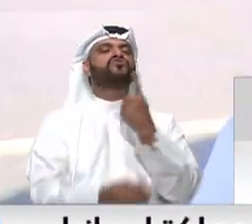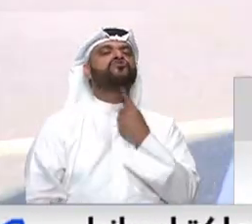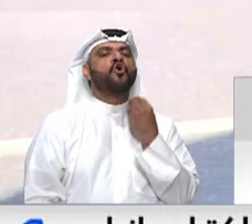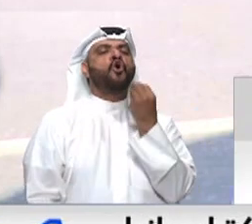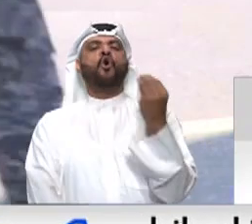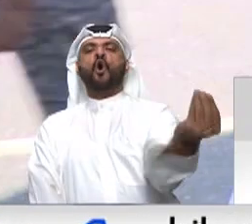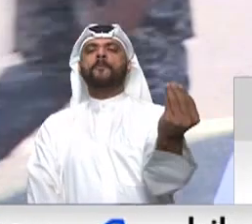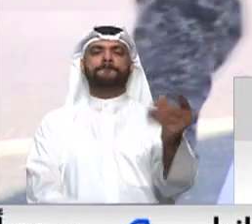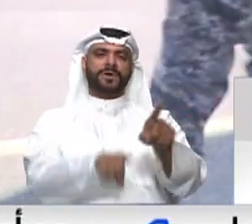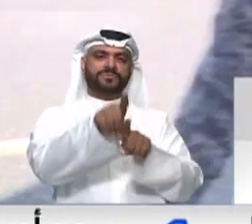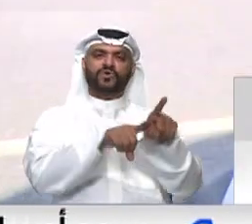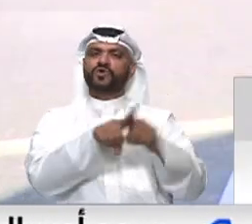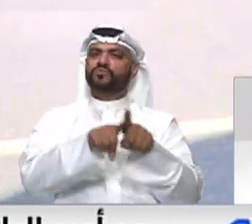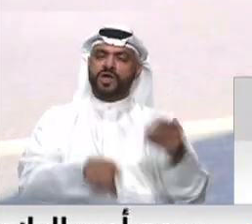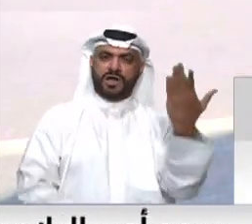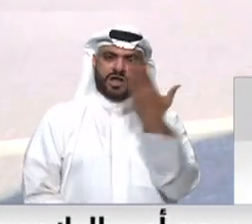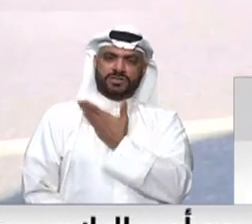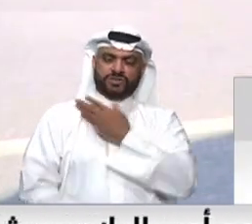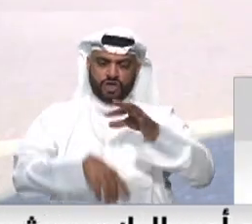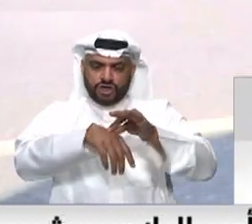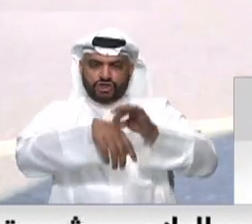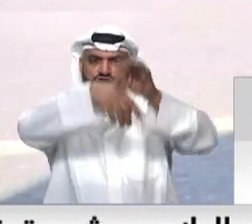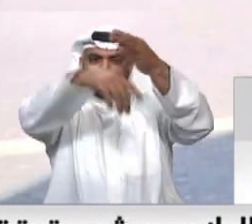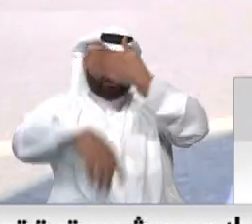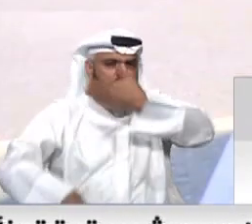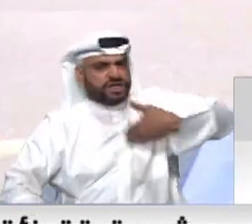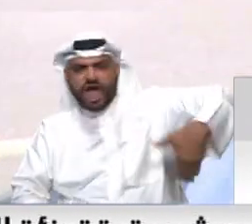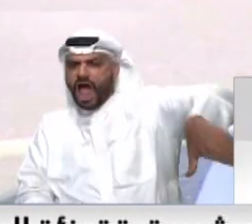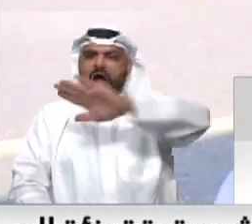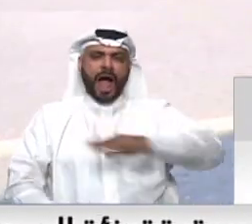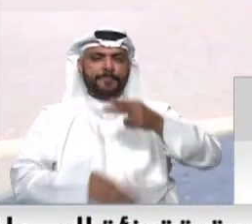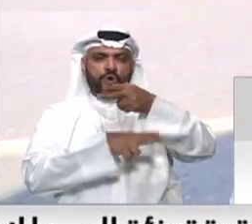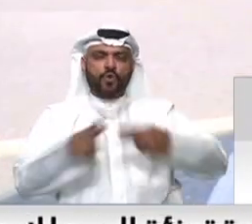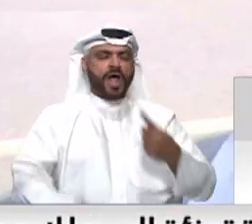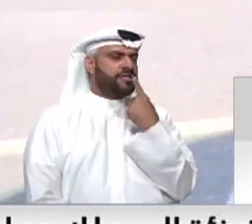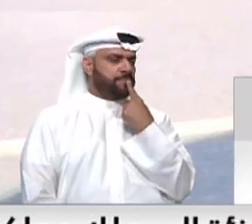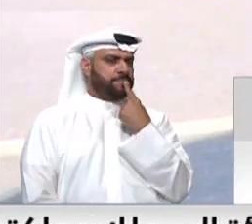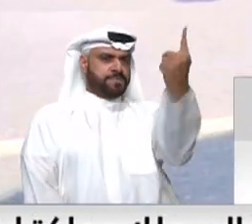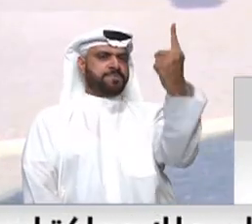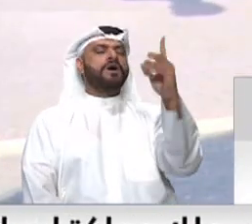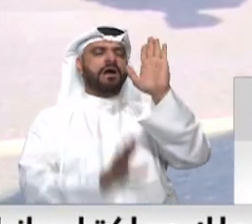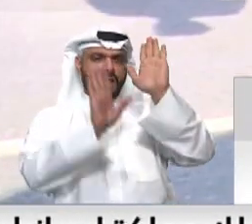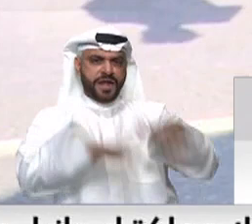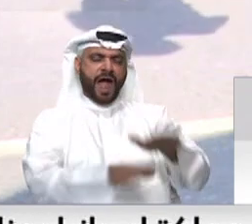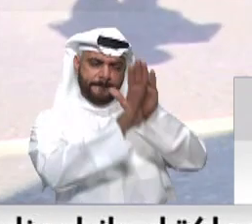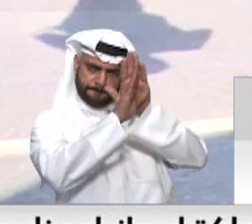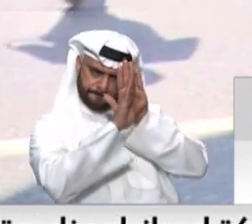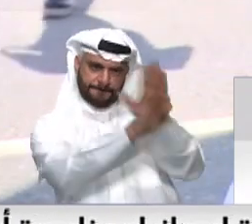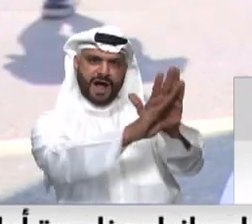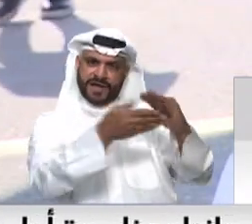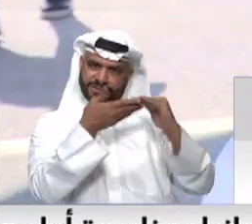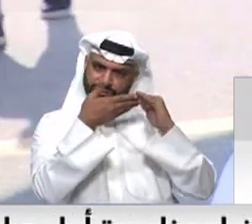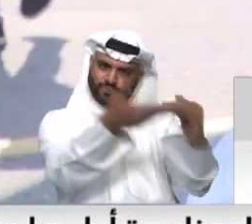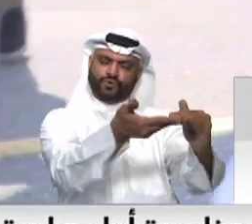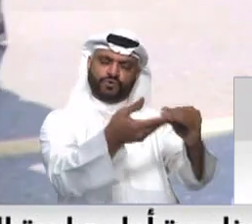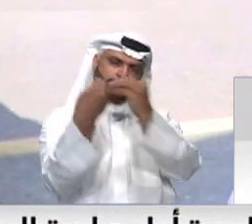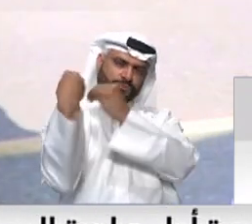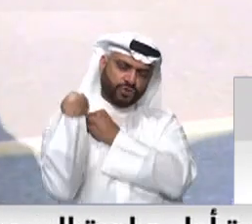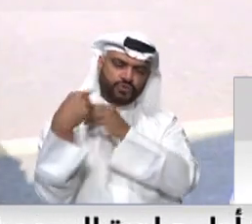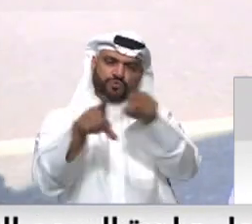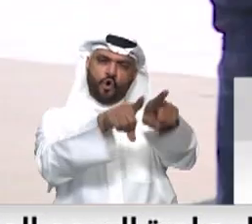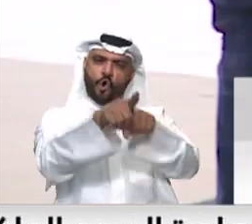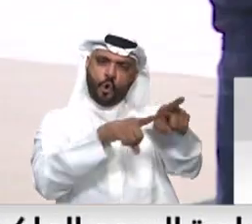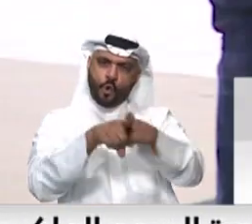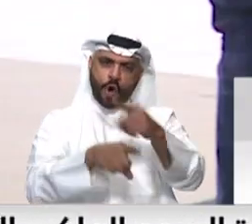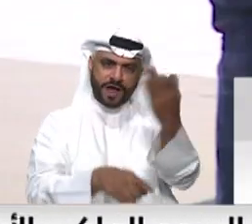وأخوة ووقوف كل شعب الكويت مع أهلنا الذين يعانون المعاناة الإنسانية الكبيرة داخل قطاع